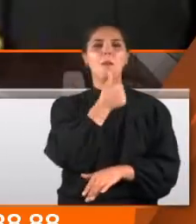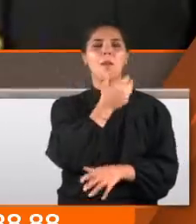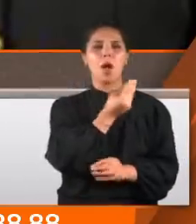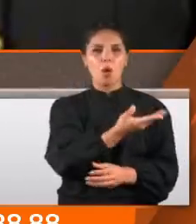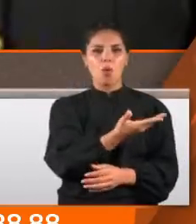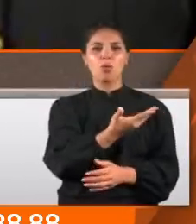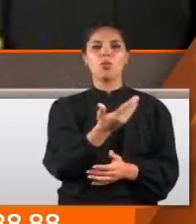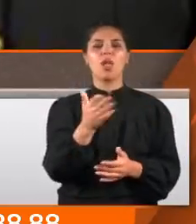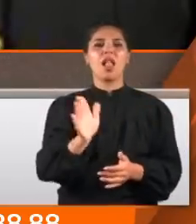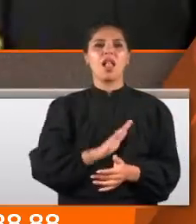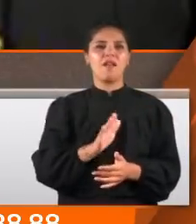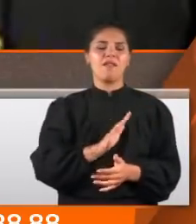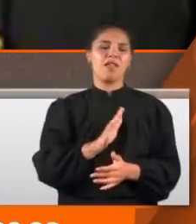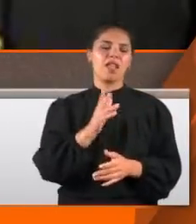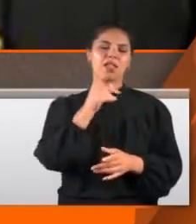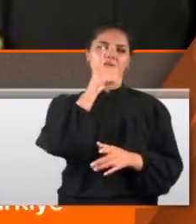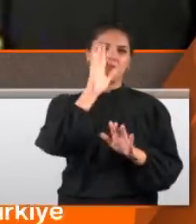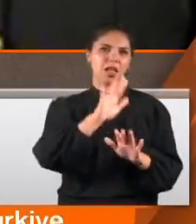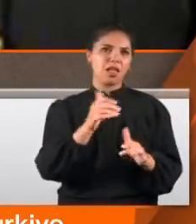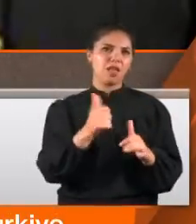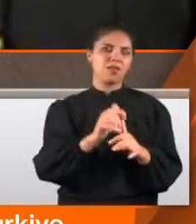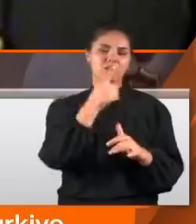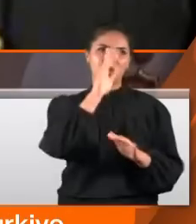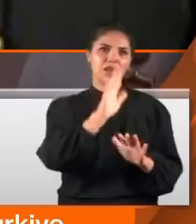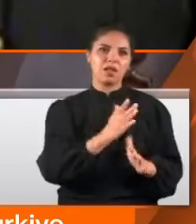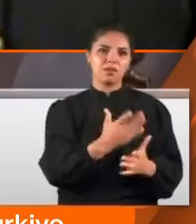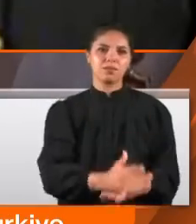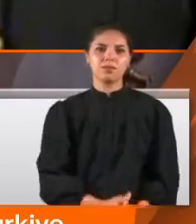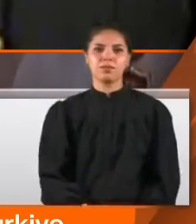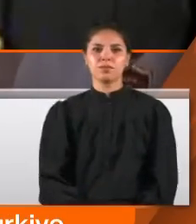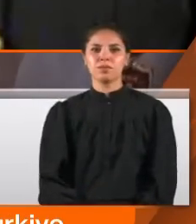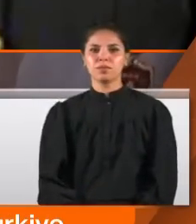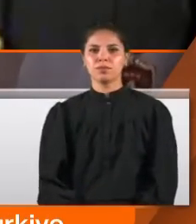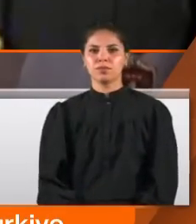Geride kokusuna doyamadığı bebeğiyle gözü yaşlı bir eş bıraktı.